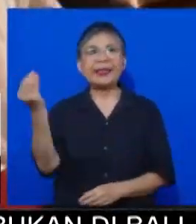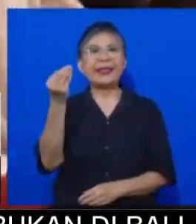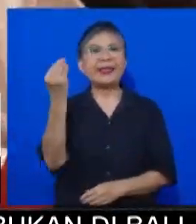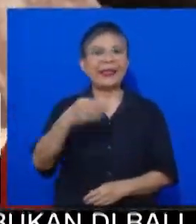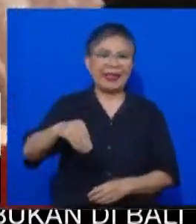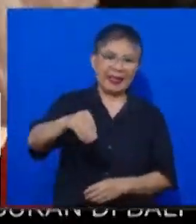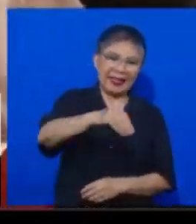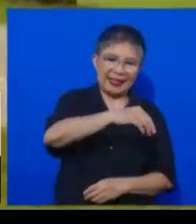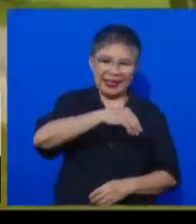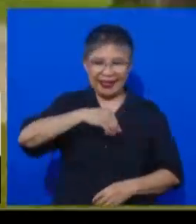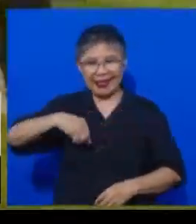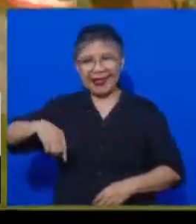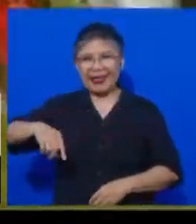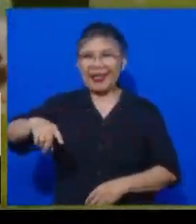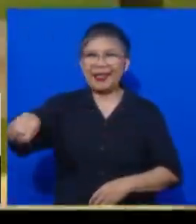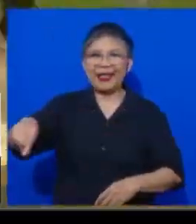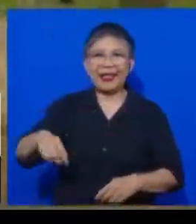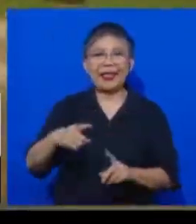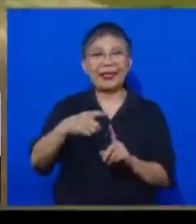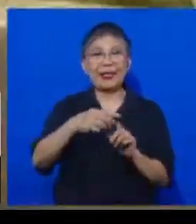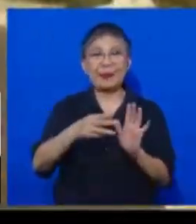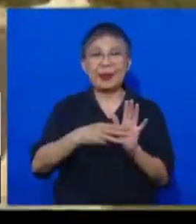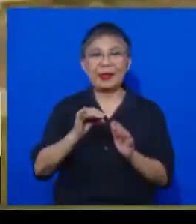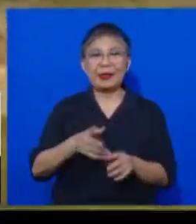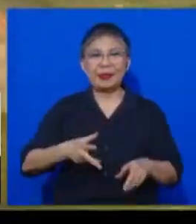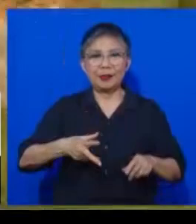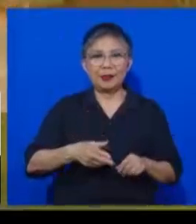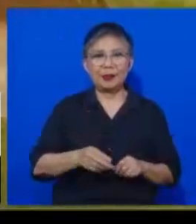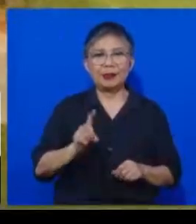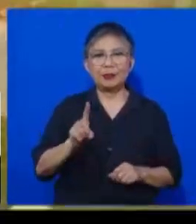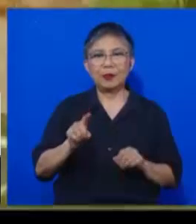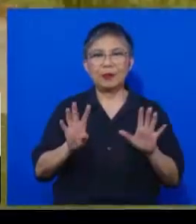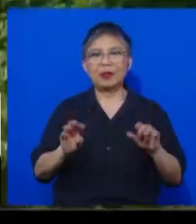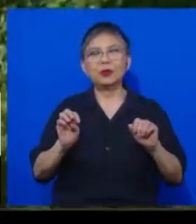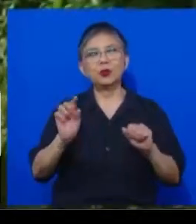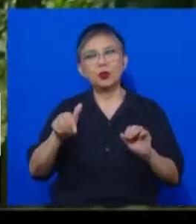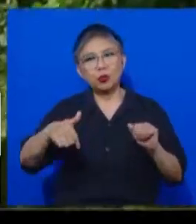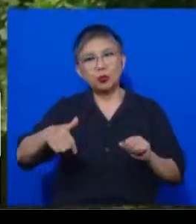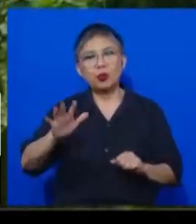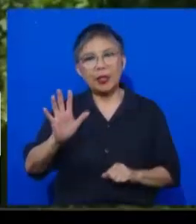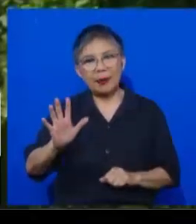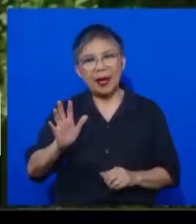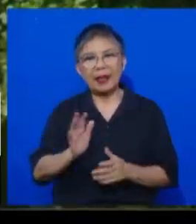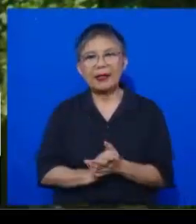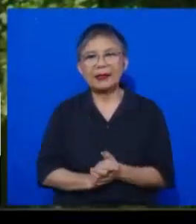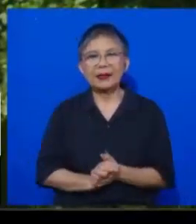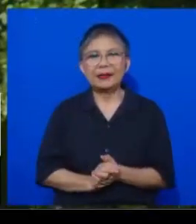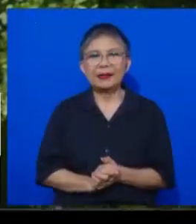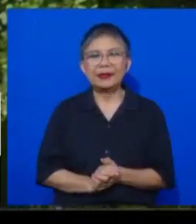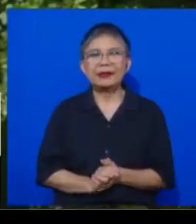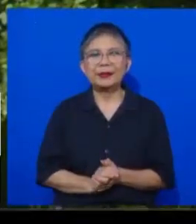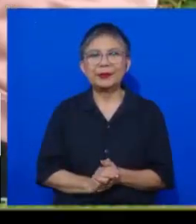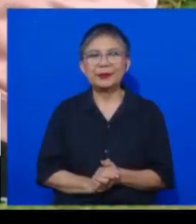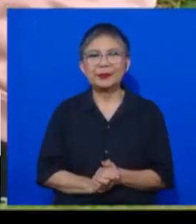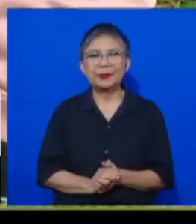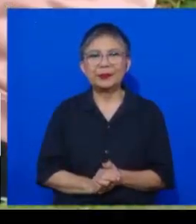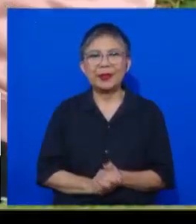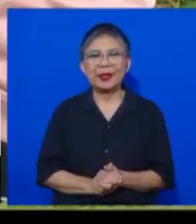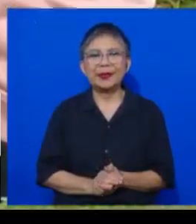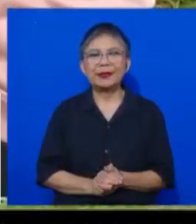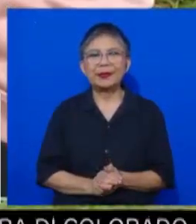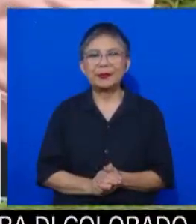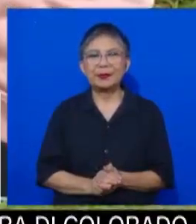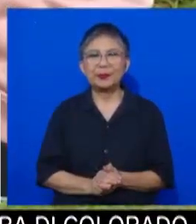Mini. Taman ini diresmikan pada tahun 1975 dan dibangun sebagai miniatur Indonesia yang mewakili